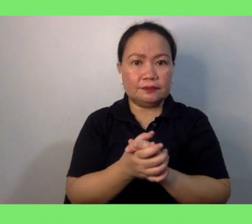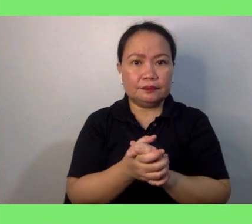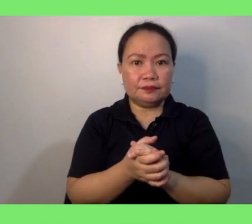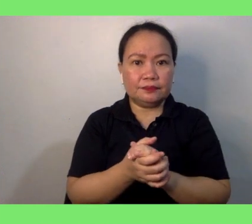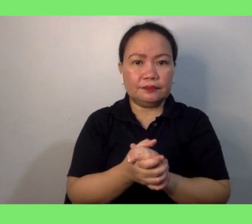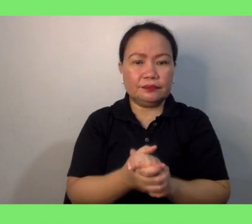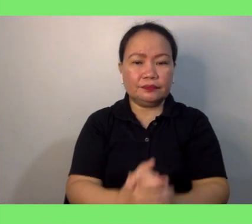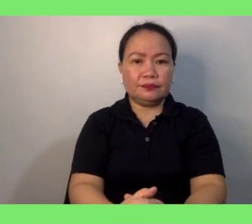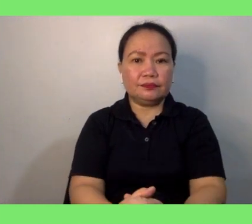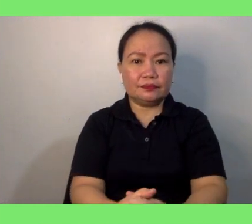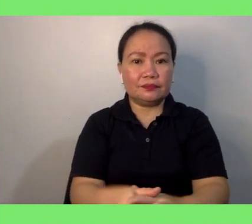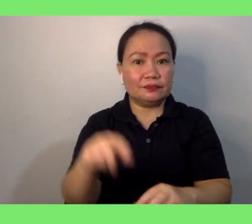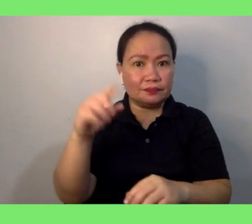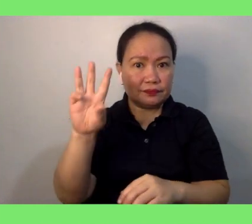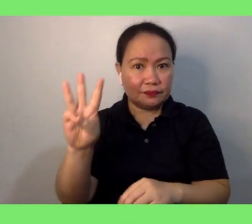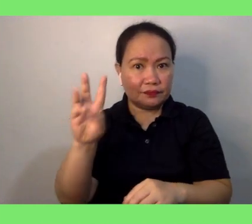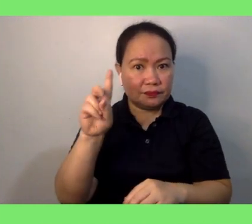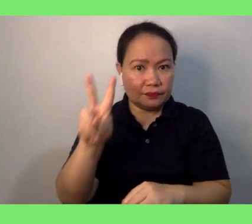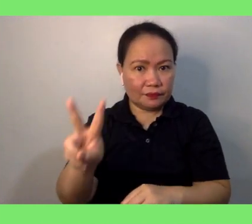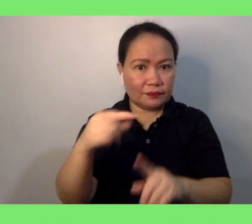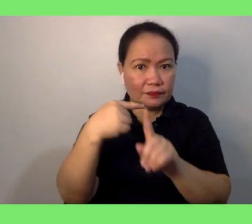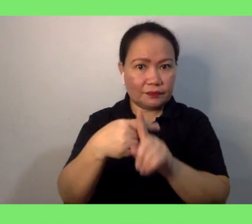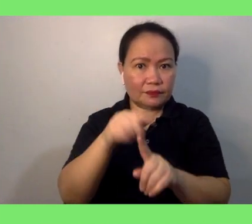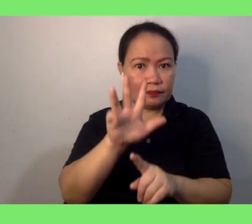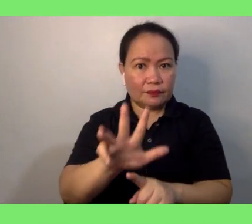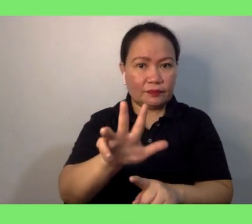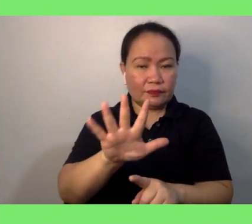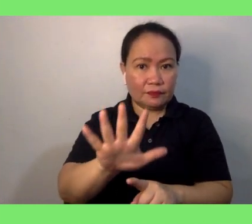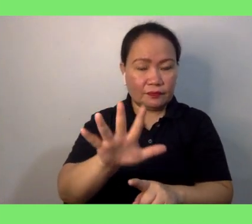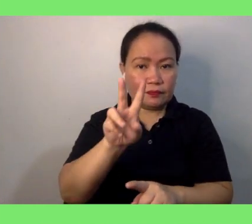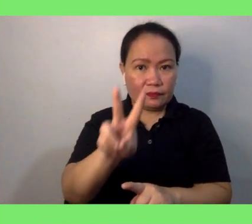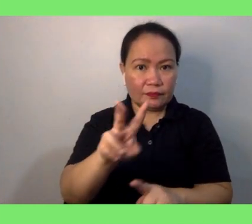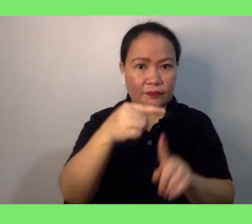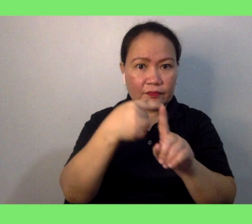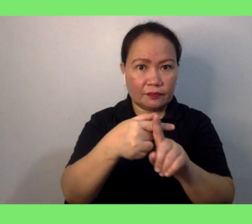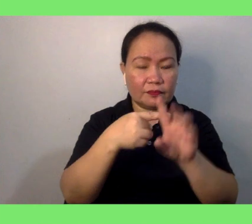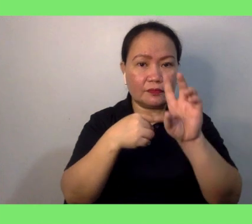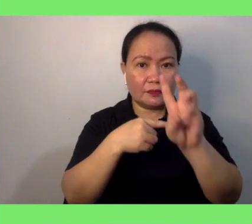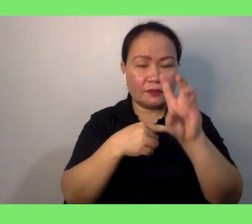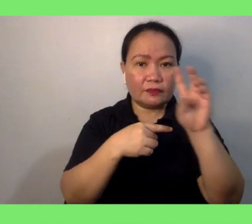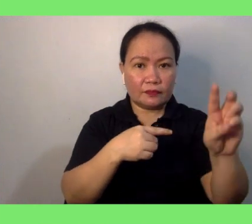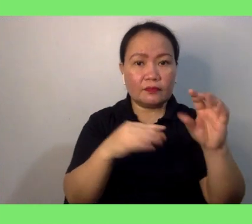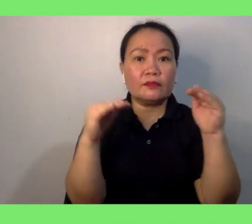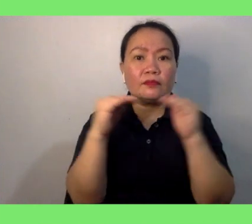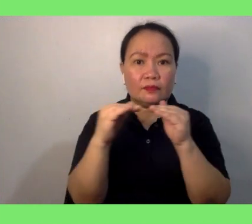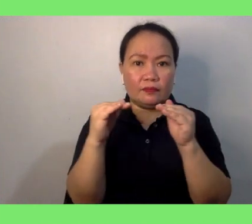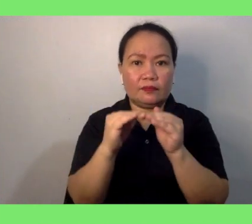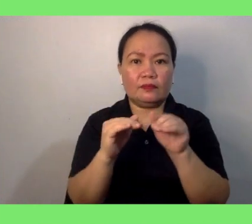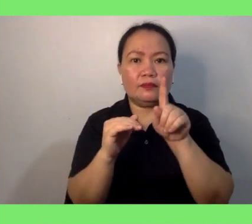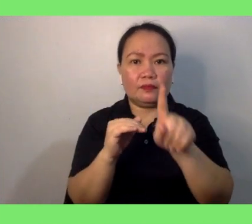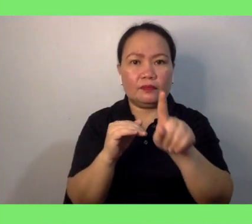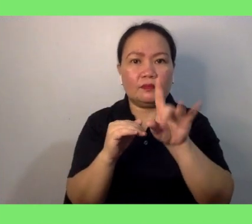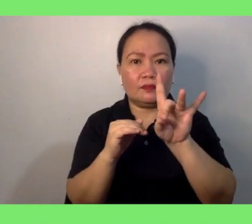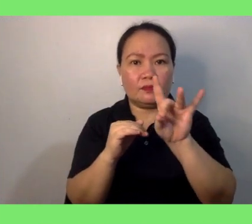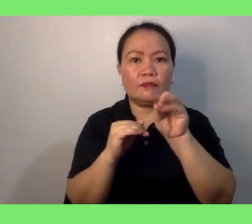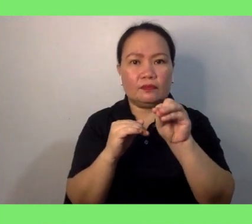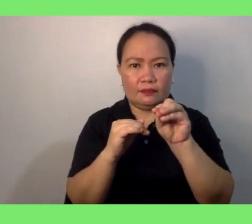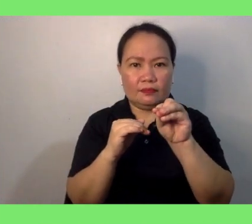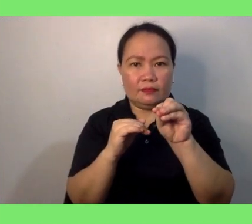ito, 62 plus 52, this is 114, plus 66, we have